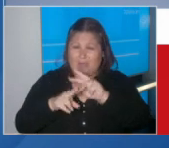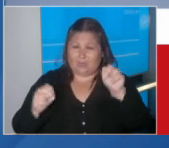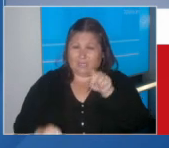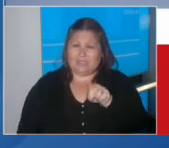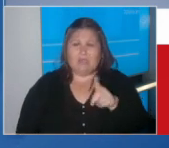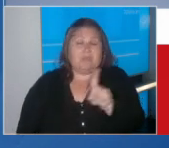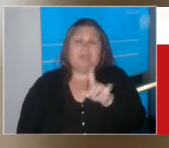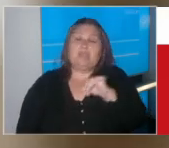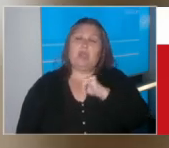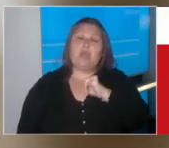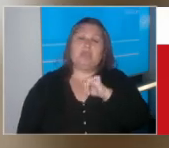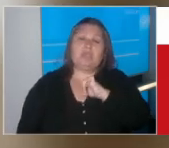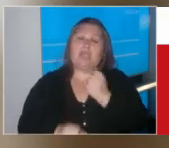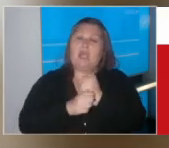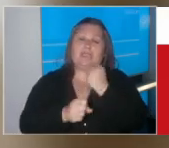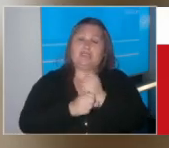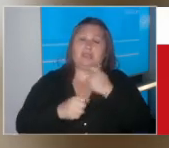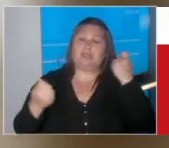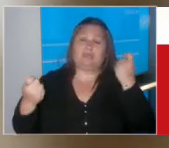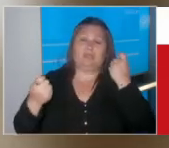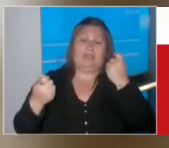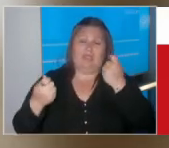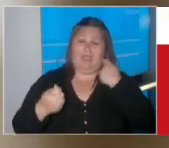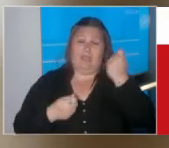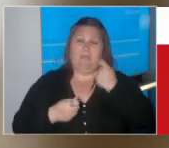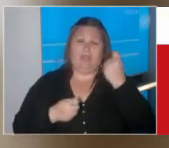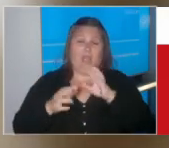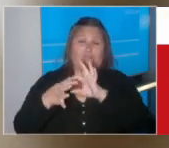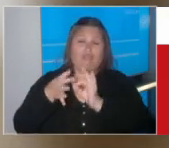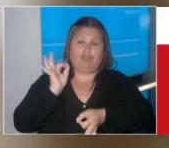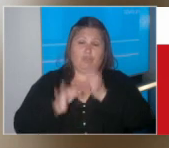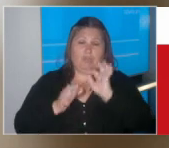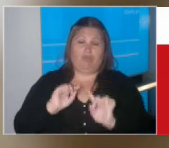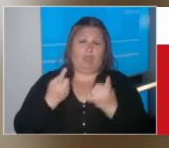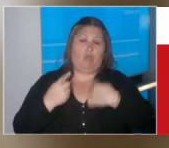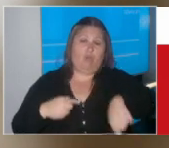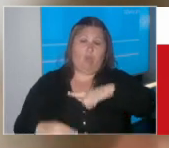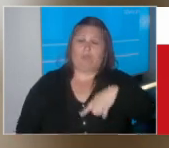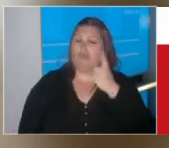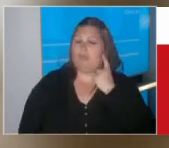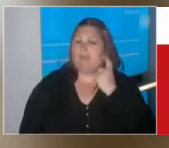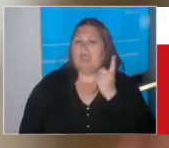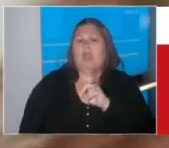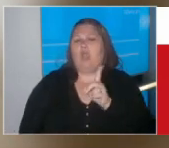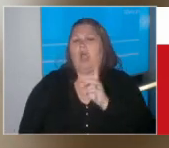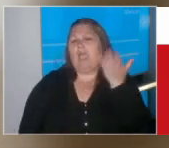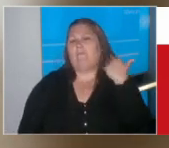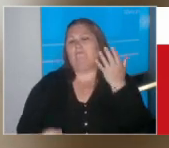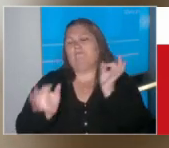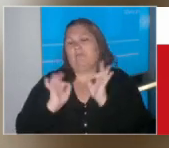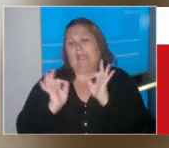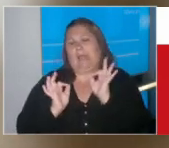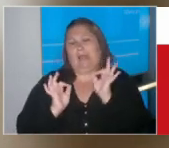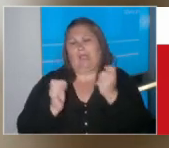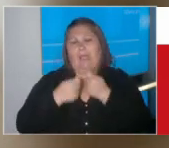צריך, זה לא עניין של לנהל קמפיין, לא צריך לנהל קמפיין, המשפט הזה קורה, את הדברים כולנו שומעים, זה לא קמפיין, עוד לא התחילו קמפיינים, עוד לא אמרו מילה